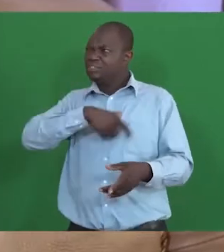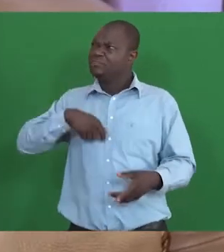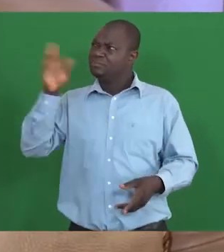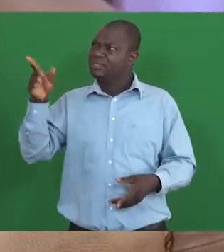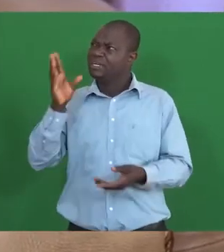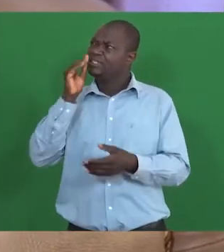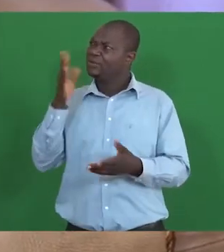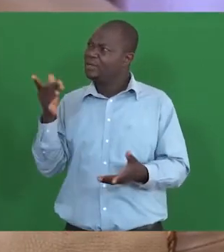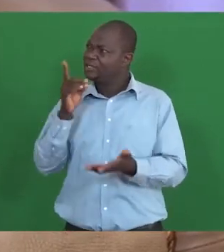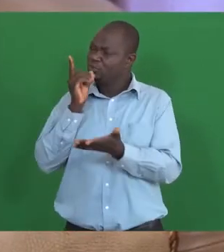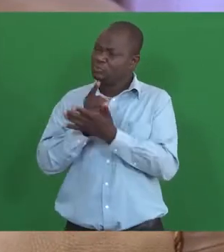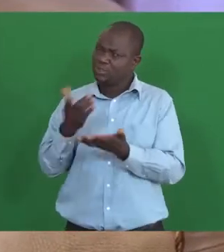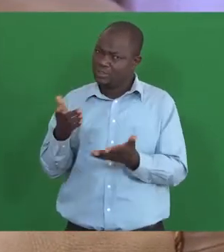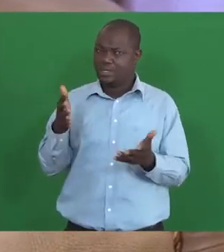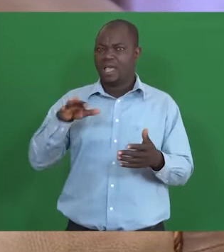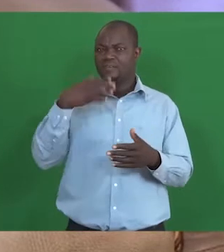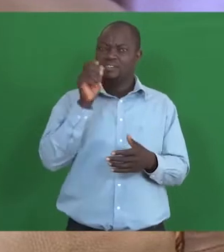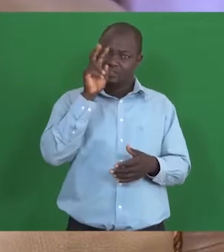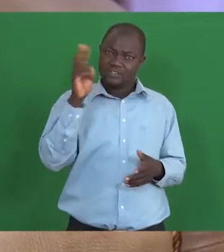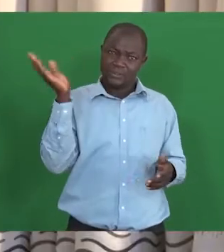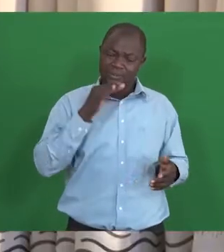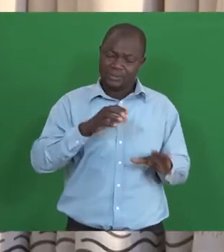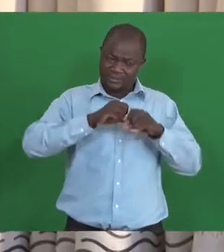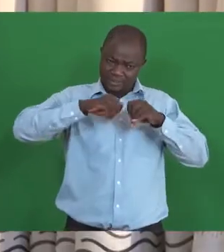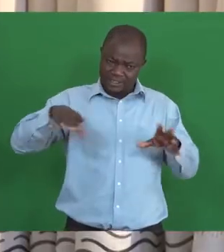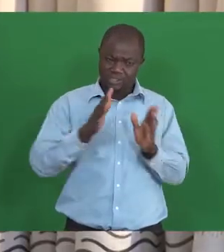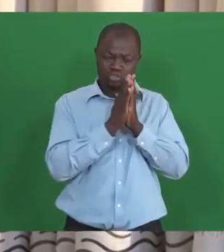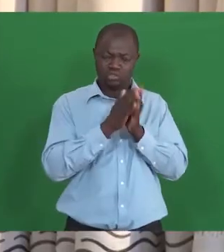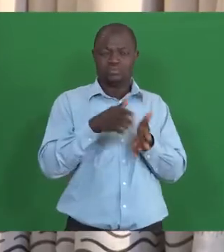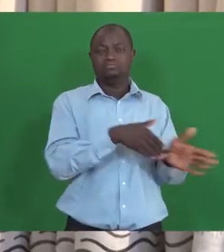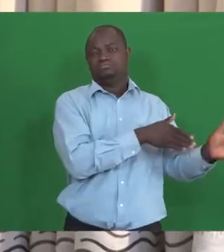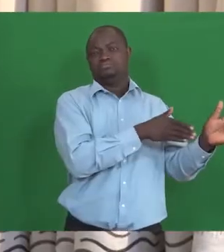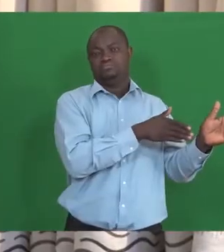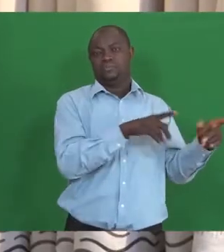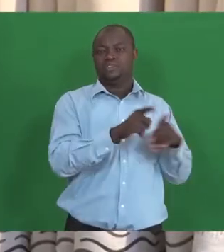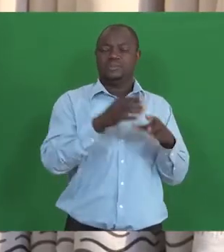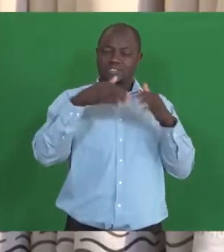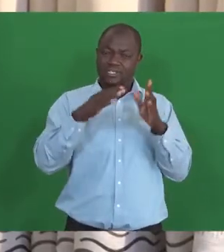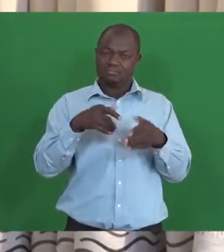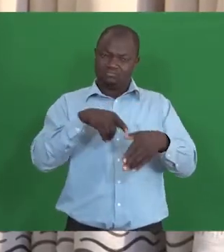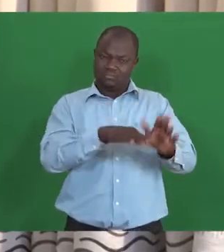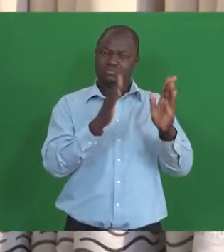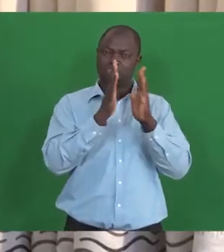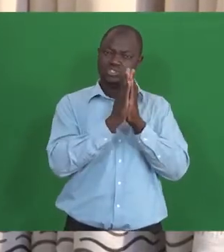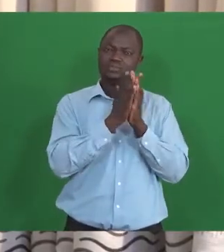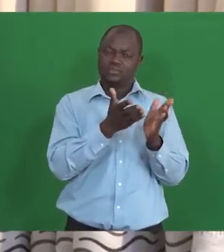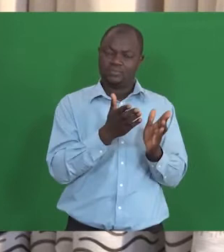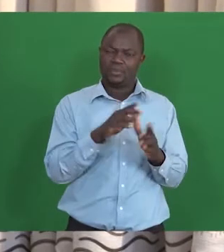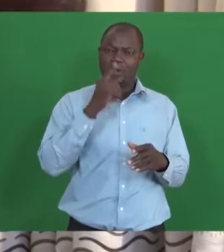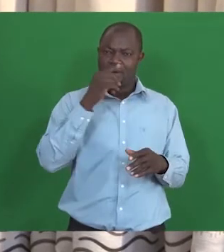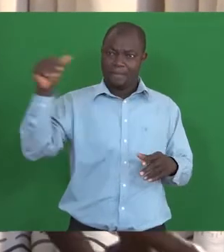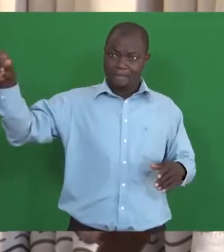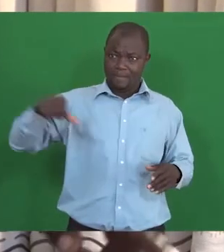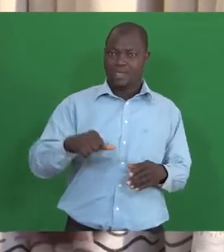mambo vana mambo vanotiti zvakati apedza ari kuenda kuchechi musi weSaturday apedza aenda kuchechi kusvondo musi weSunday.